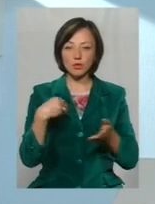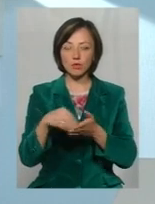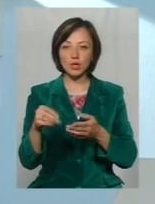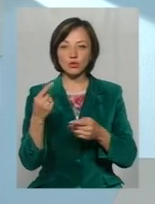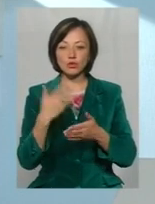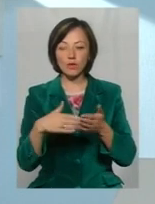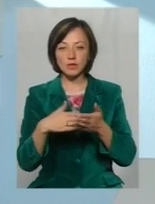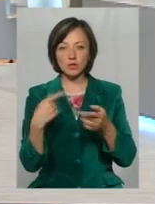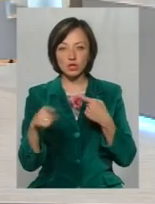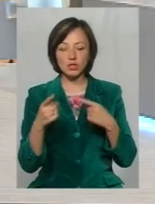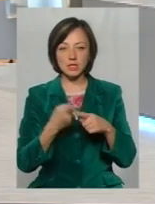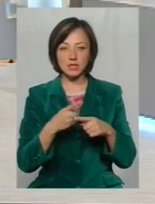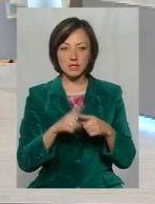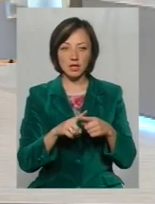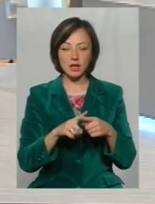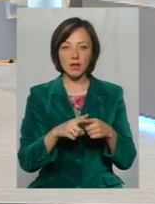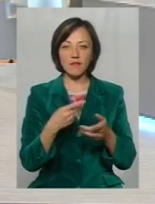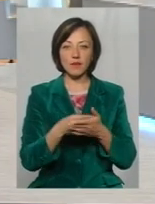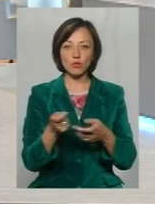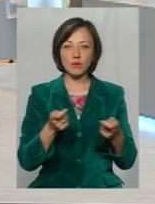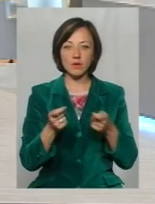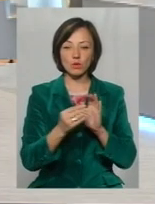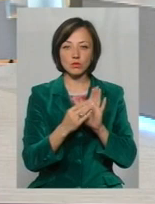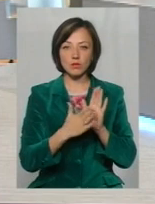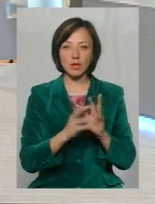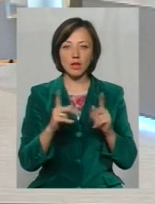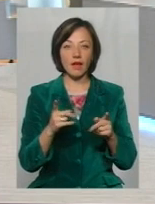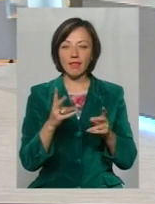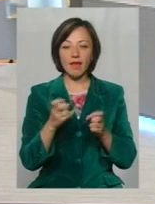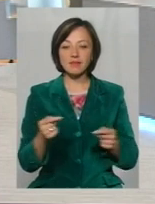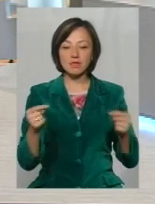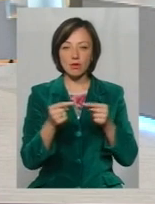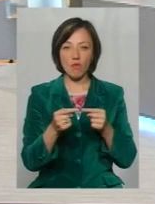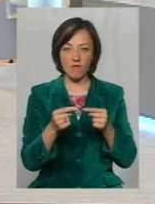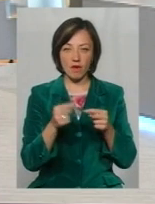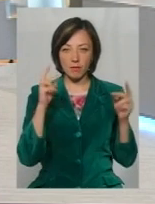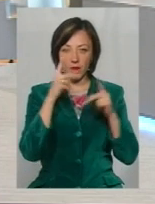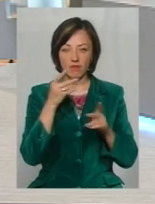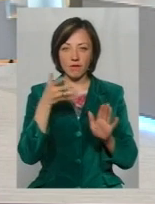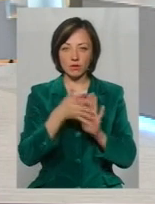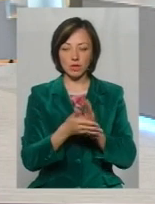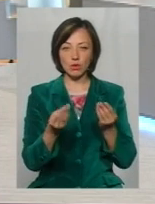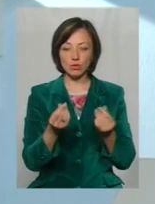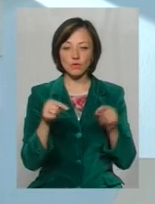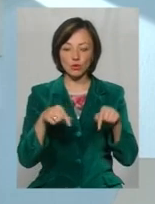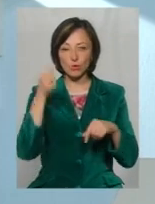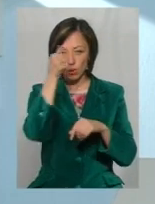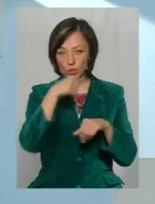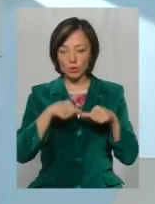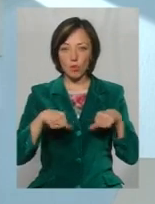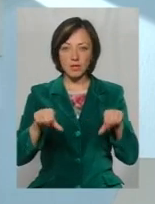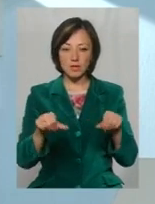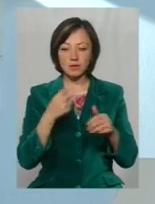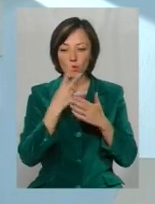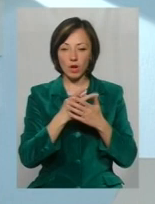росту зовсім інший. Це фінуправління констатувало як нецільове використання коштів. В цьому році комісія з огляду